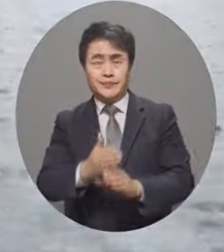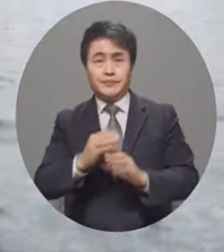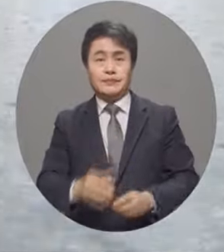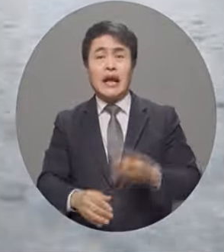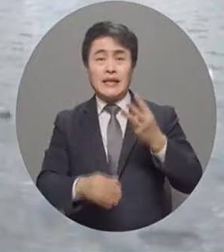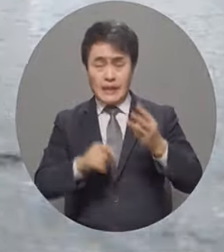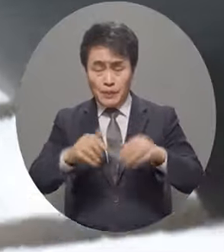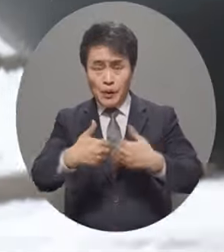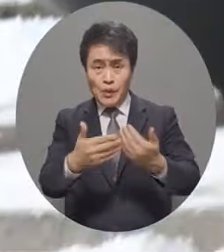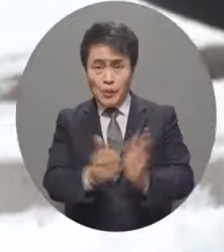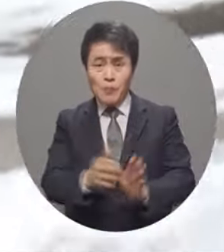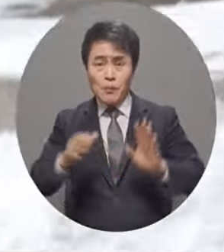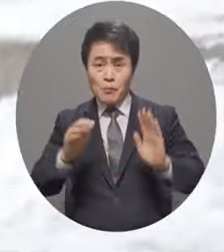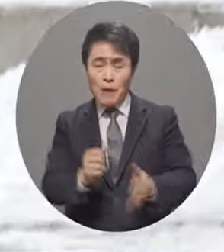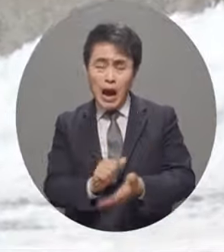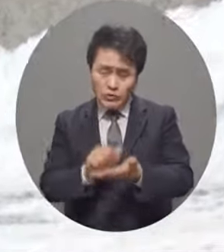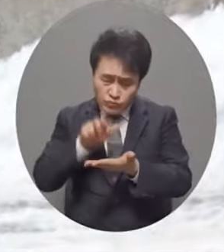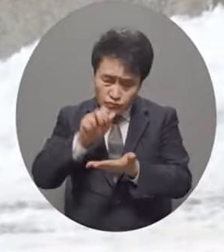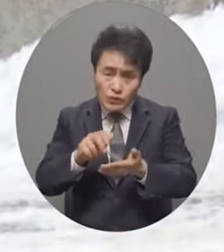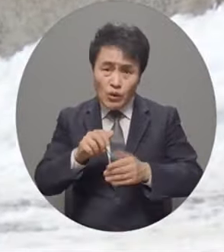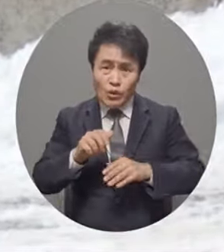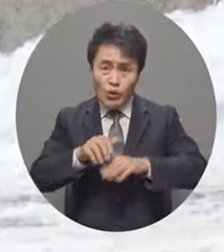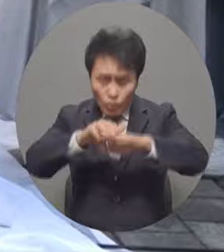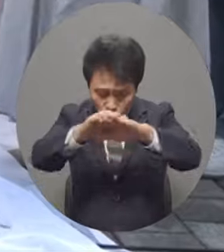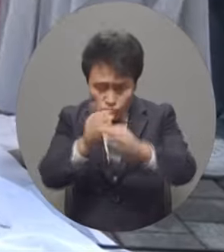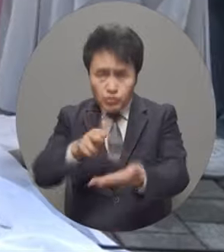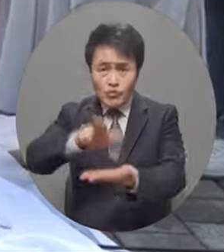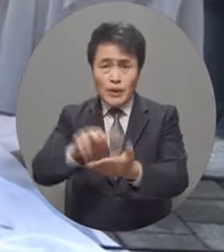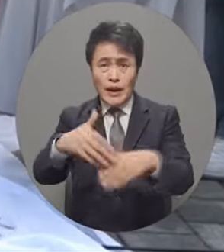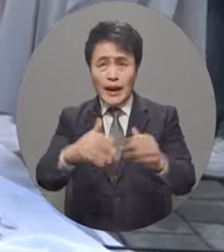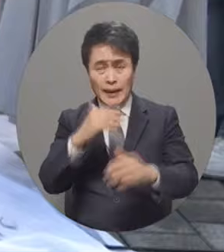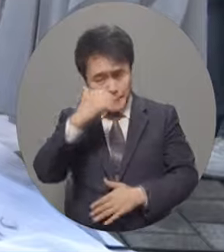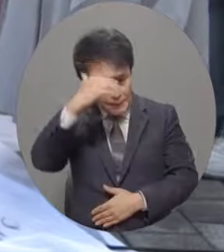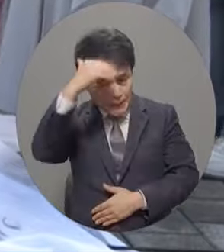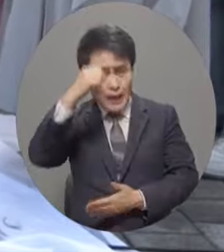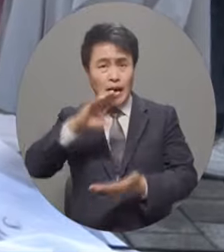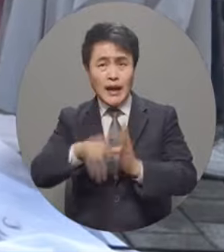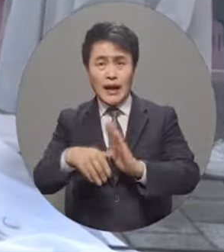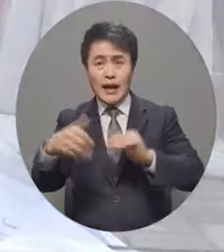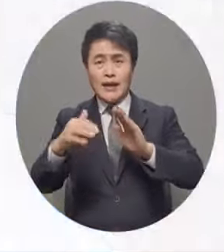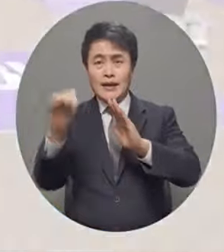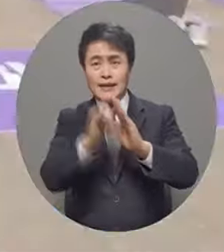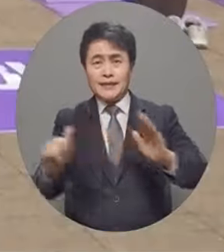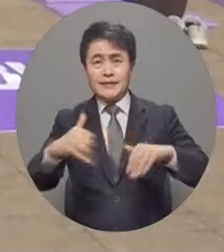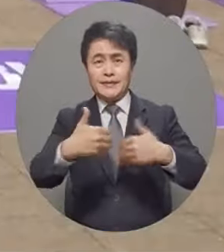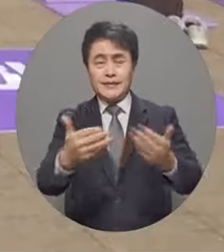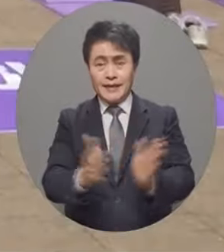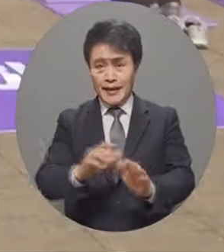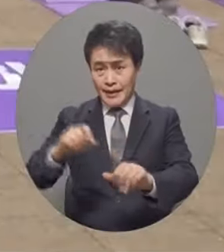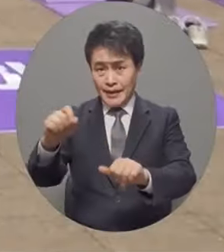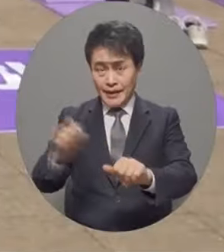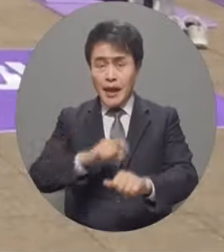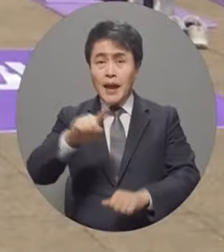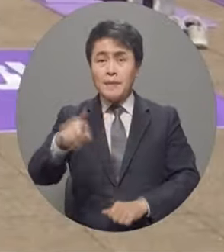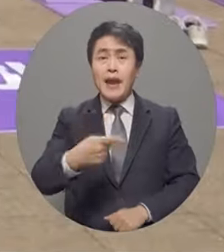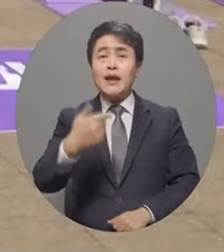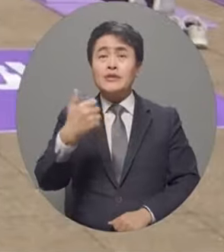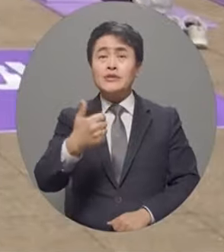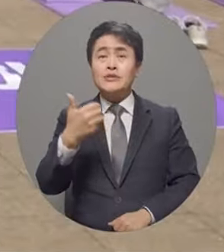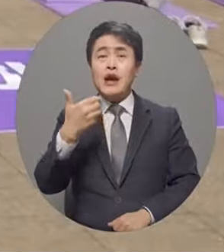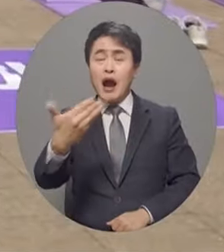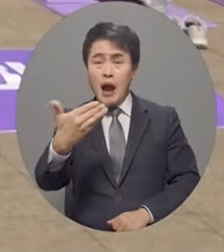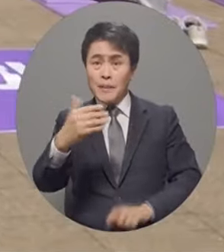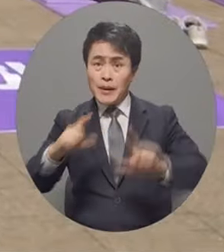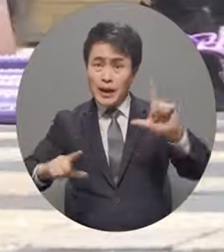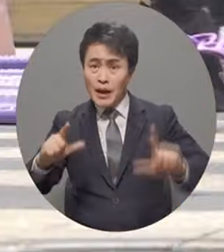1배와 5채 투지, 삭발까지 감내하며 특별법 통과를 요구해온 유가족들은 희생자 159명을